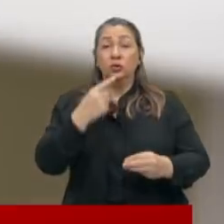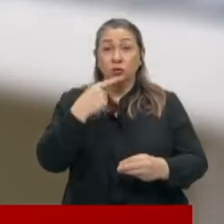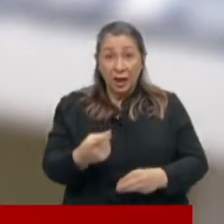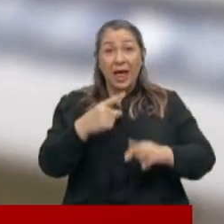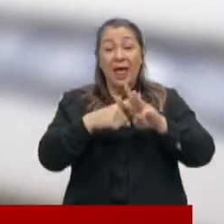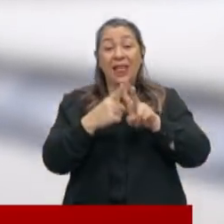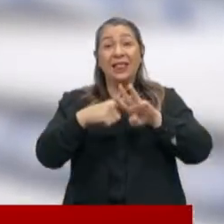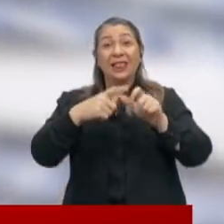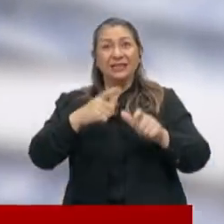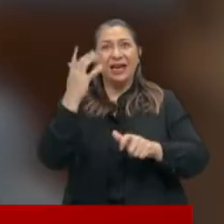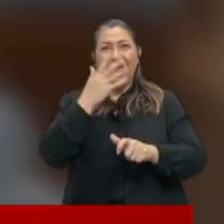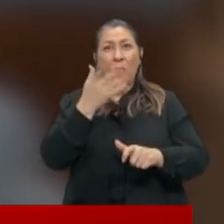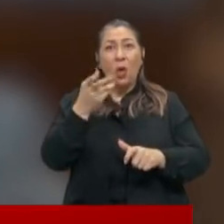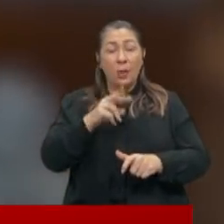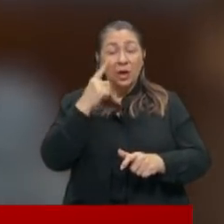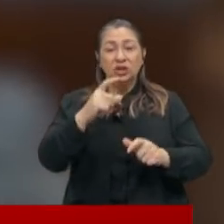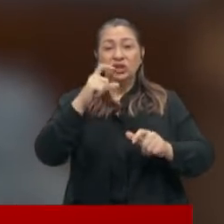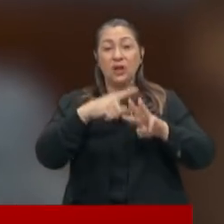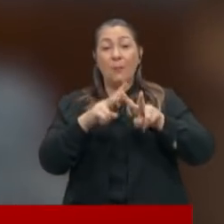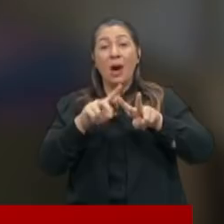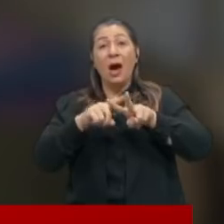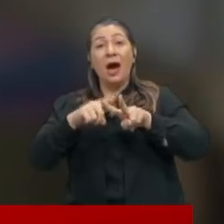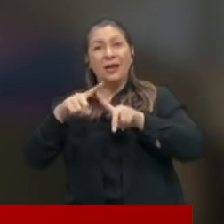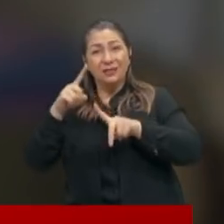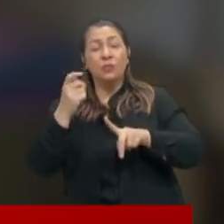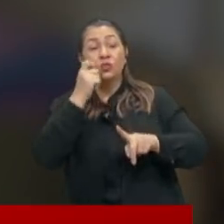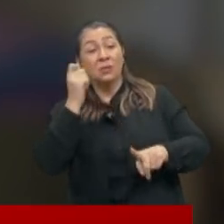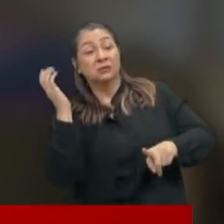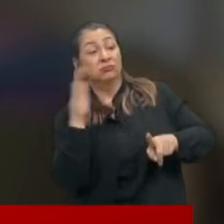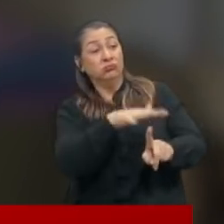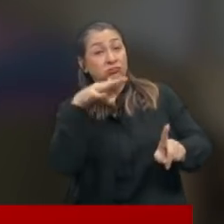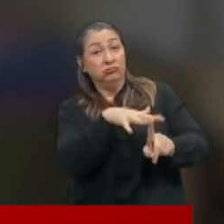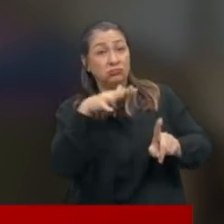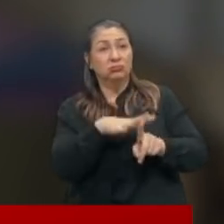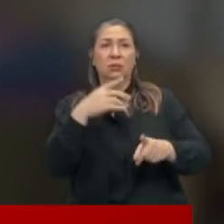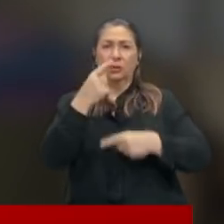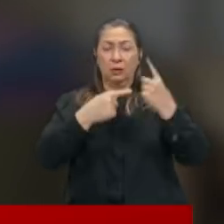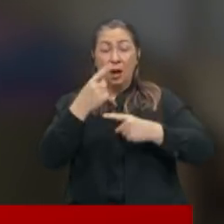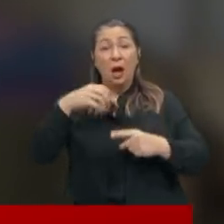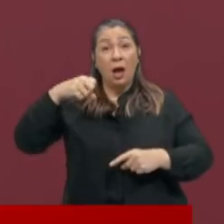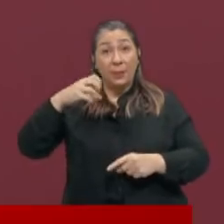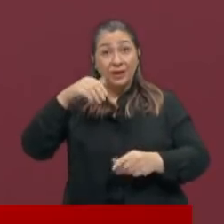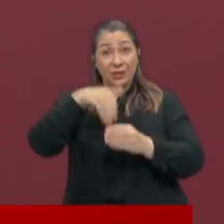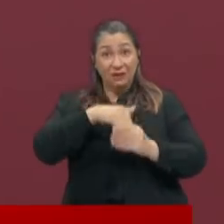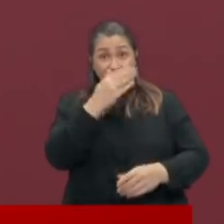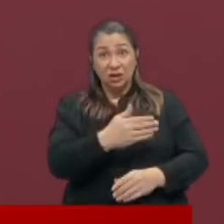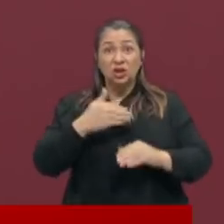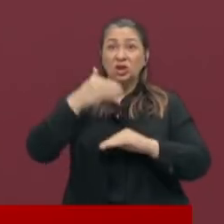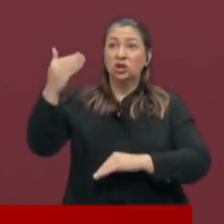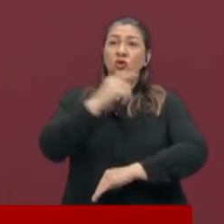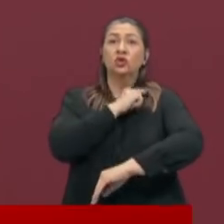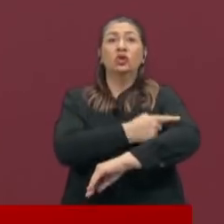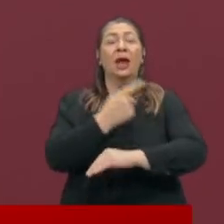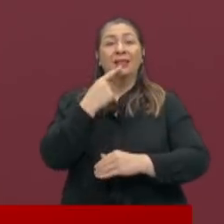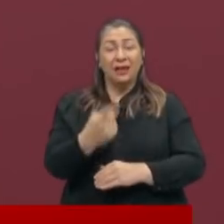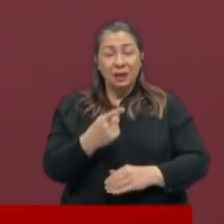Enes Kara'nın ölümü üzerinden cemaatlere ve Müslümanlara saldırma çabası olduğu iddiasında. AK Partili vekilin dış güçler